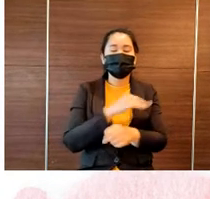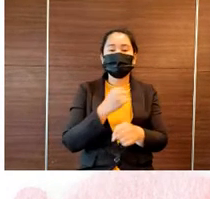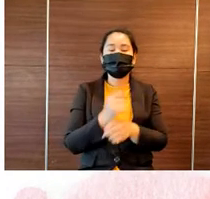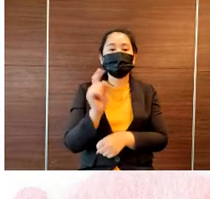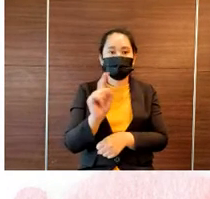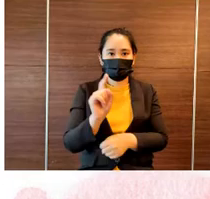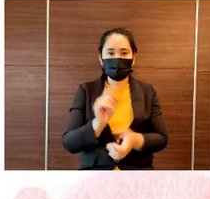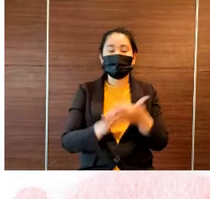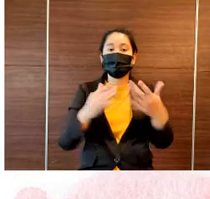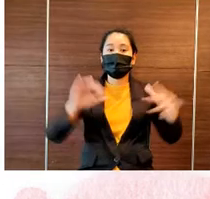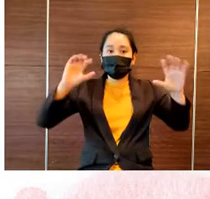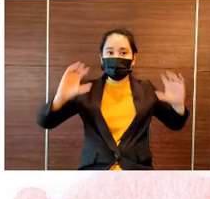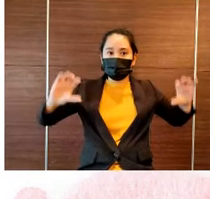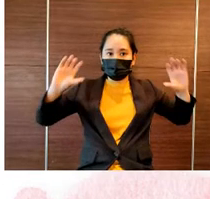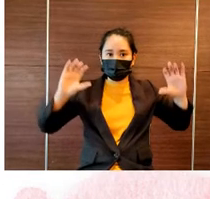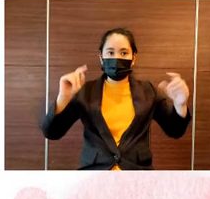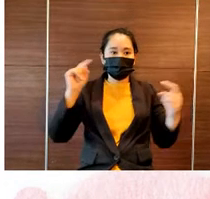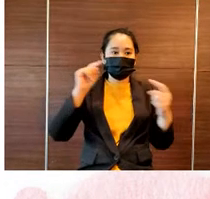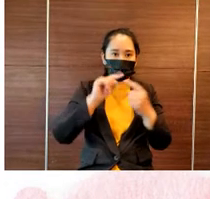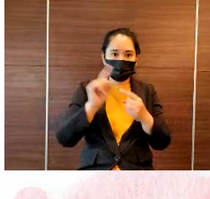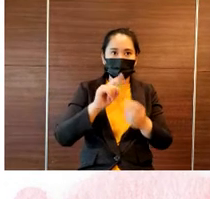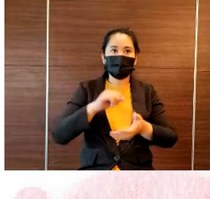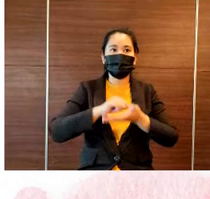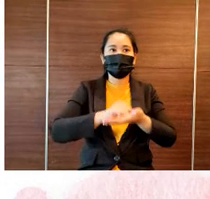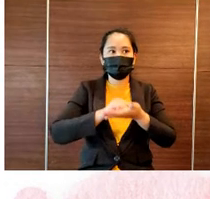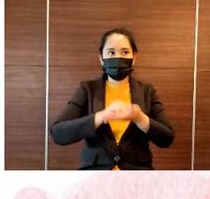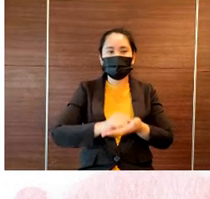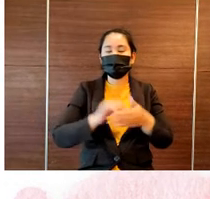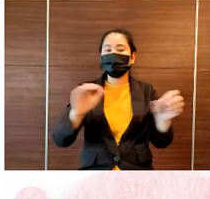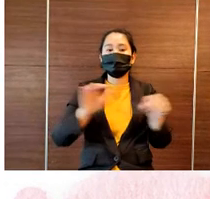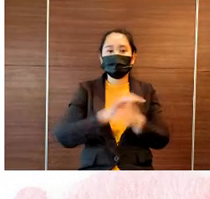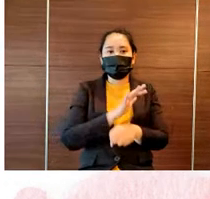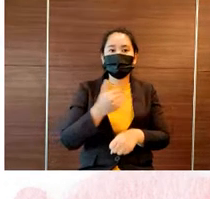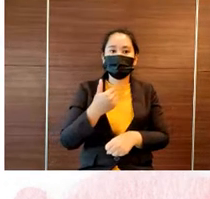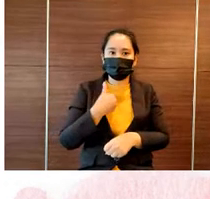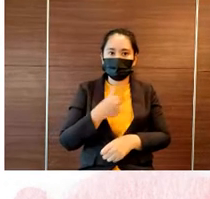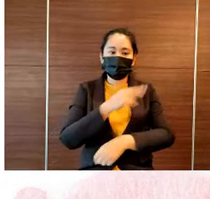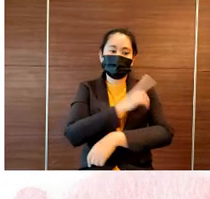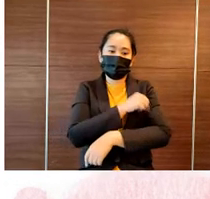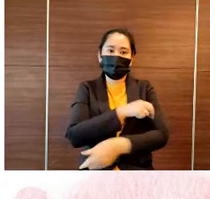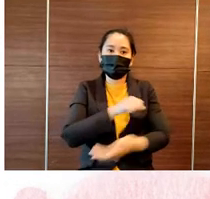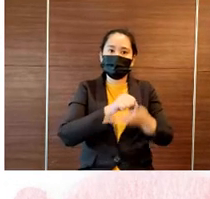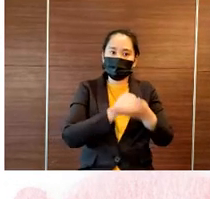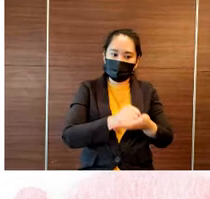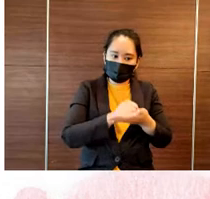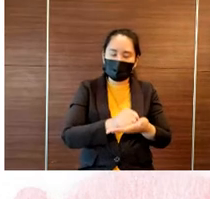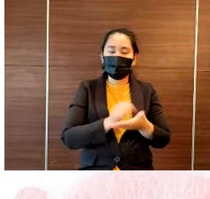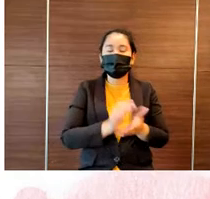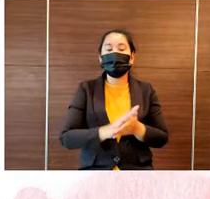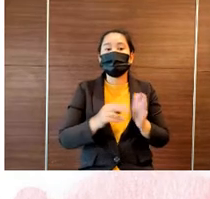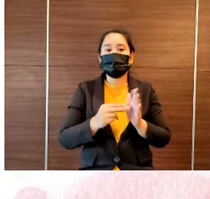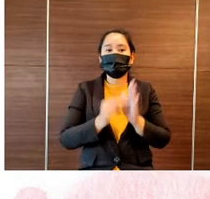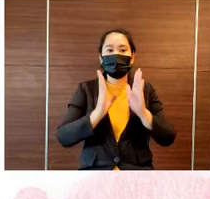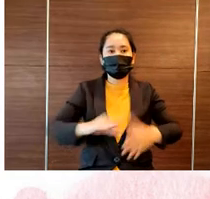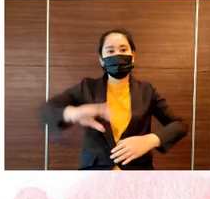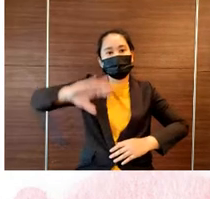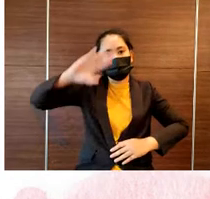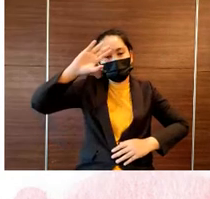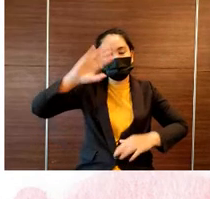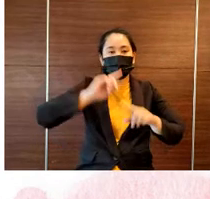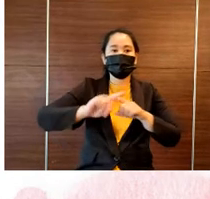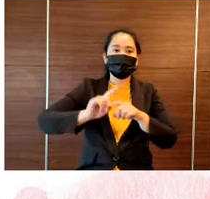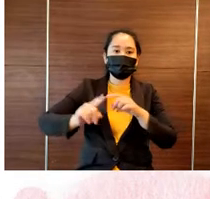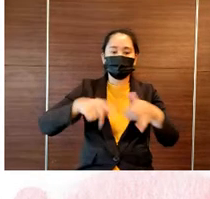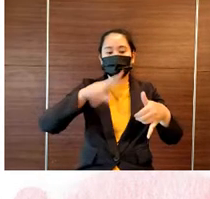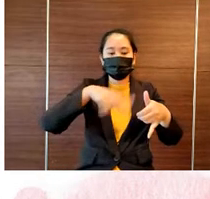รัฐจะได้เน้นหนักไปกับการบริการสุขภาพแบบทุติยภูมิและตติยภูมินะครับเอาคนไข้หนักๆโรคแรงๆก็รักษา